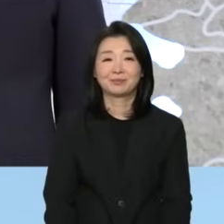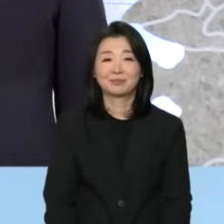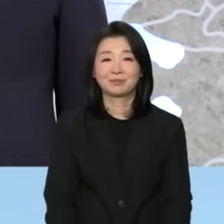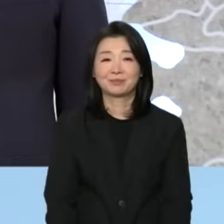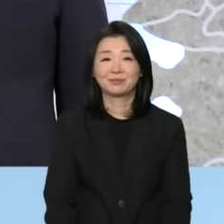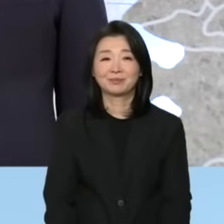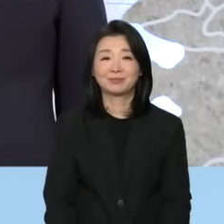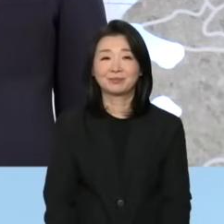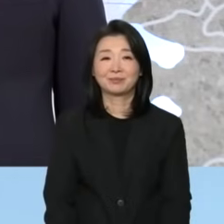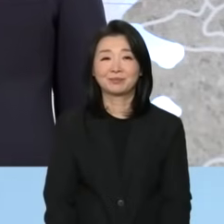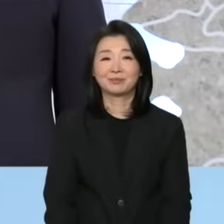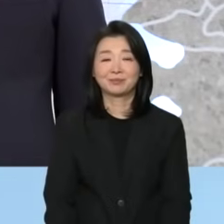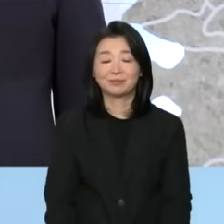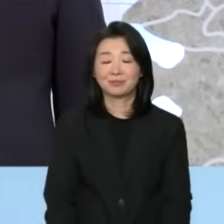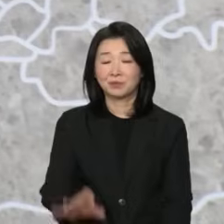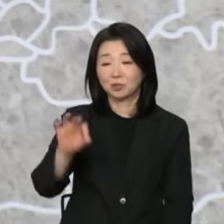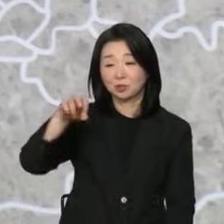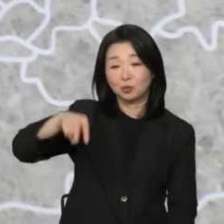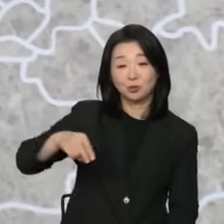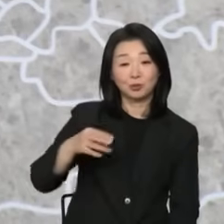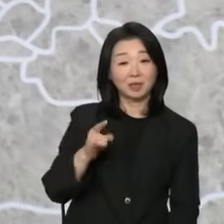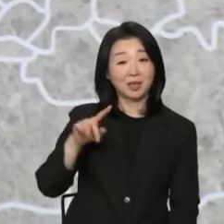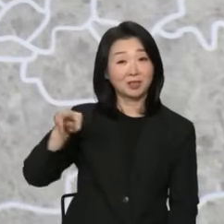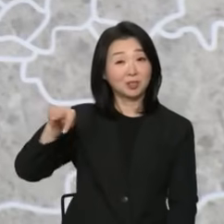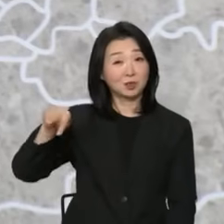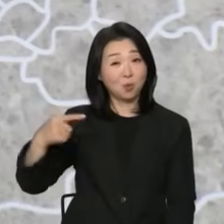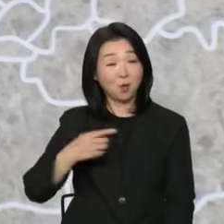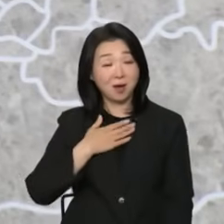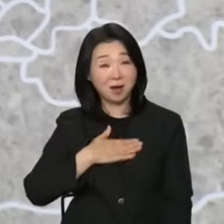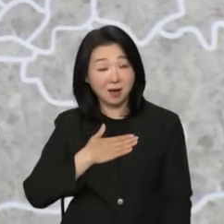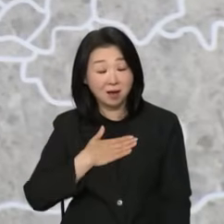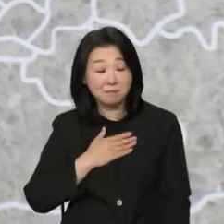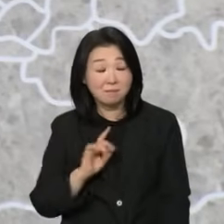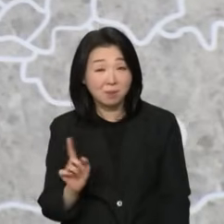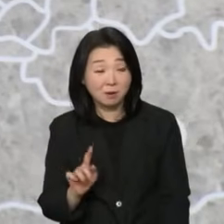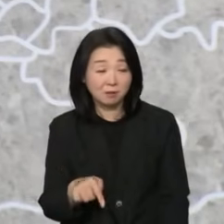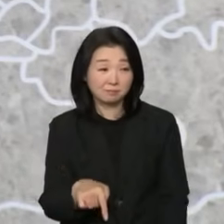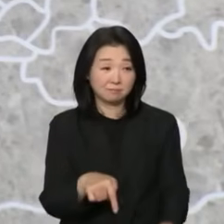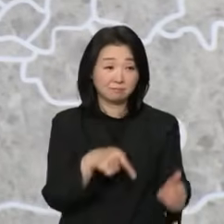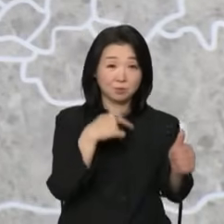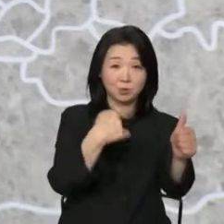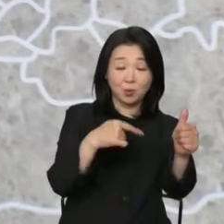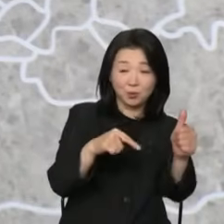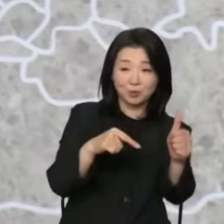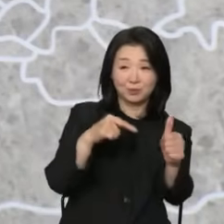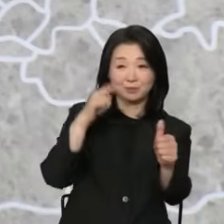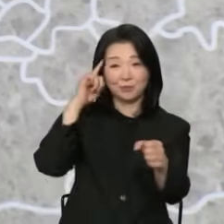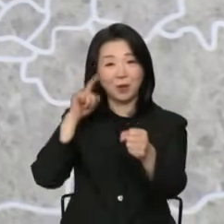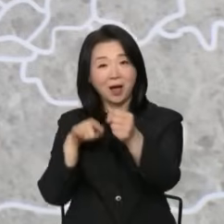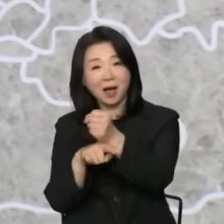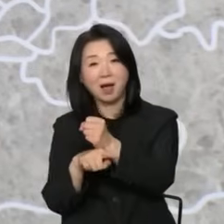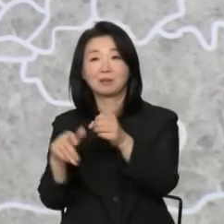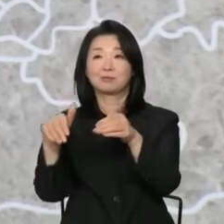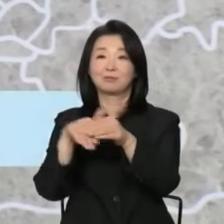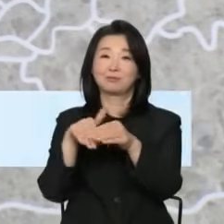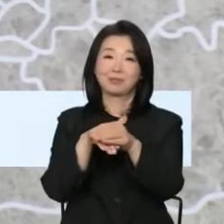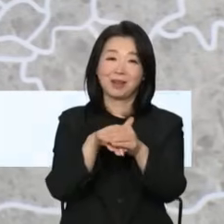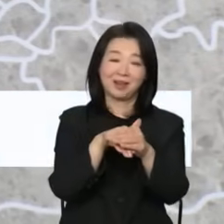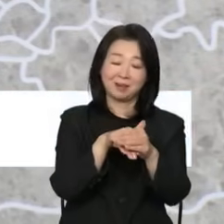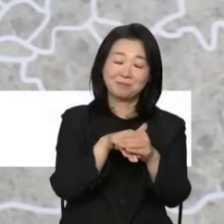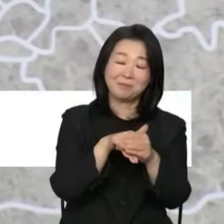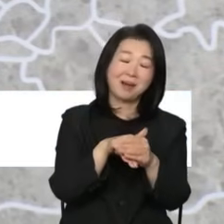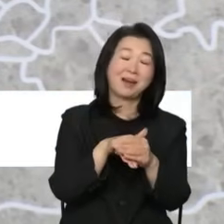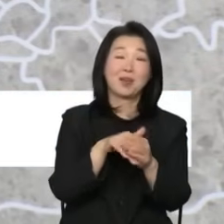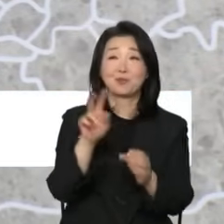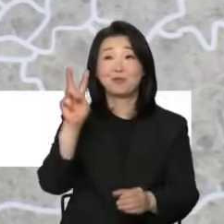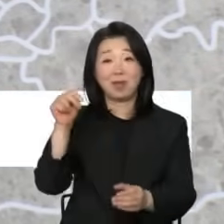예, 유네스코는 아시다시피 이제 교육, 과학, 문화 를 이제 이 권장하는 유엔